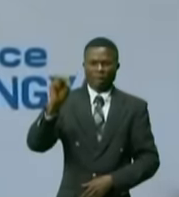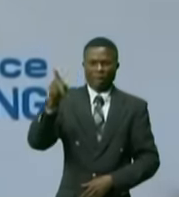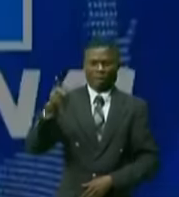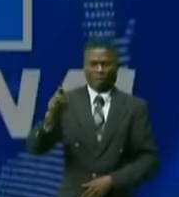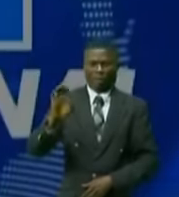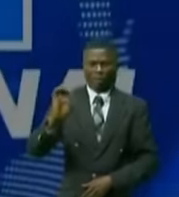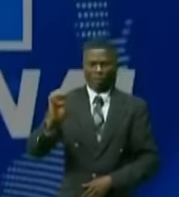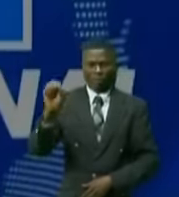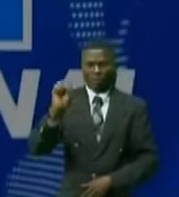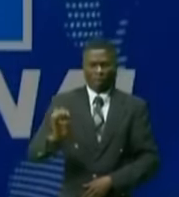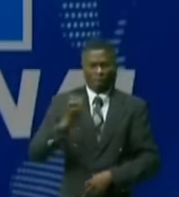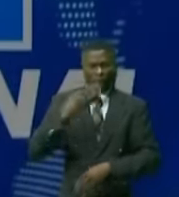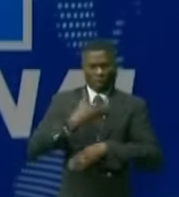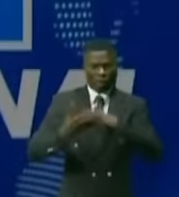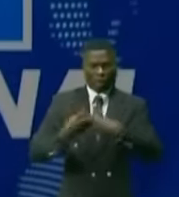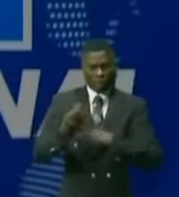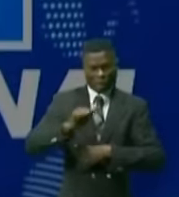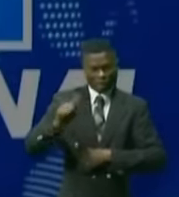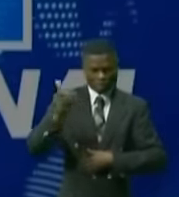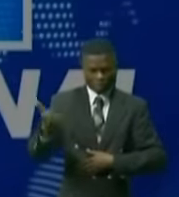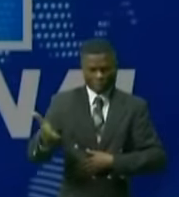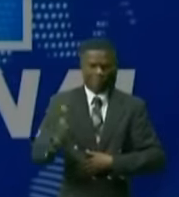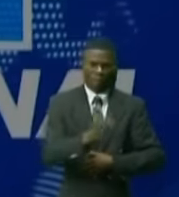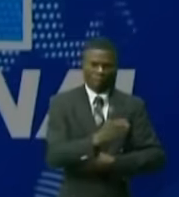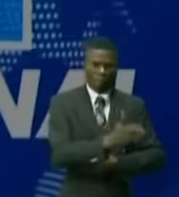fonds propres.